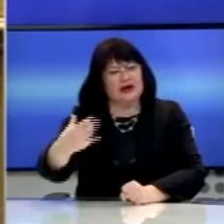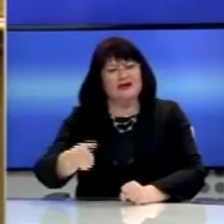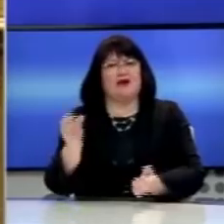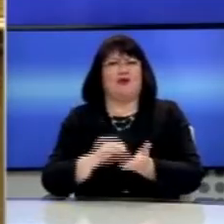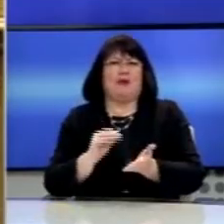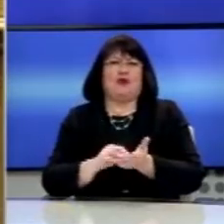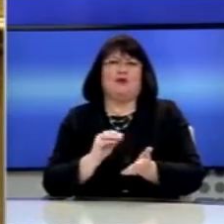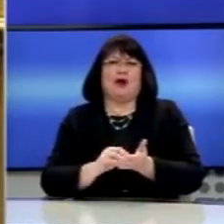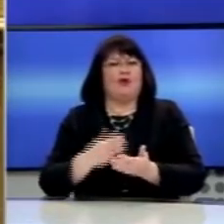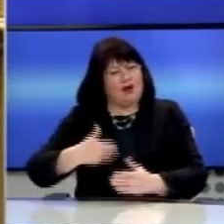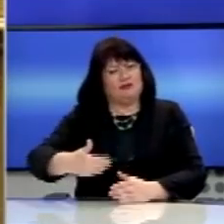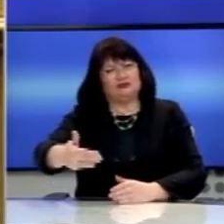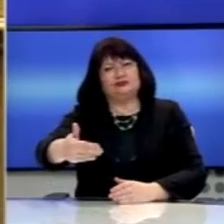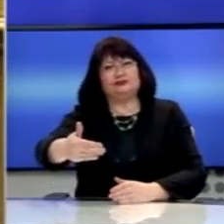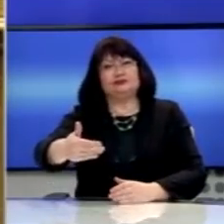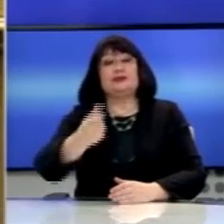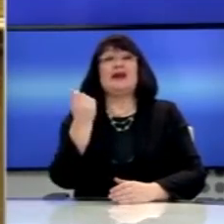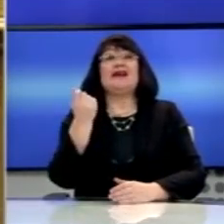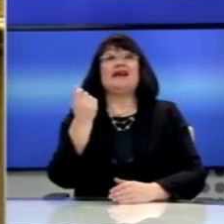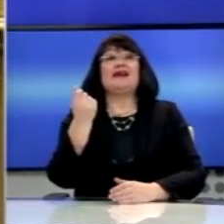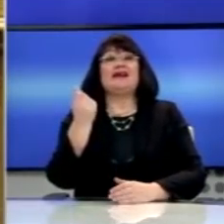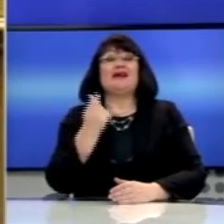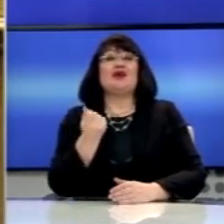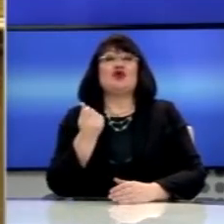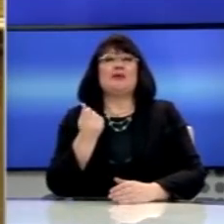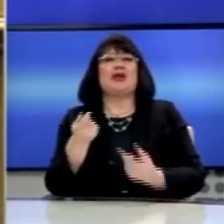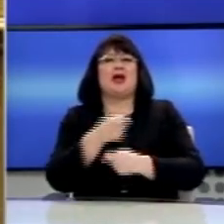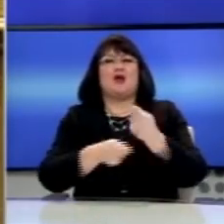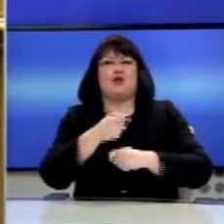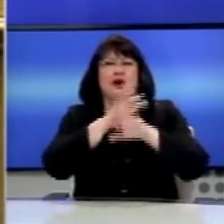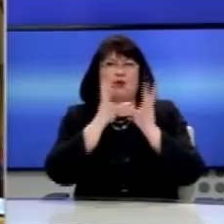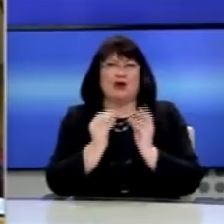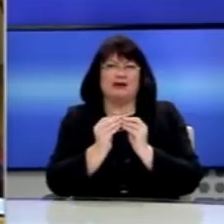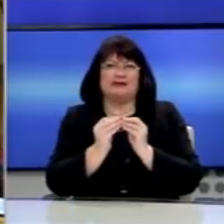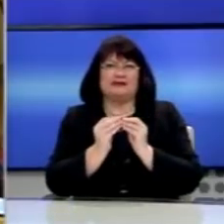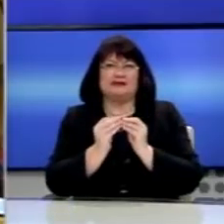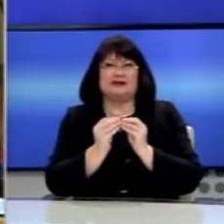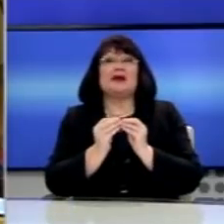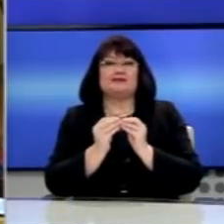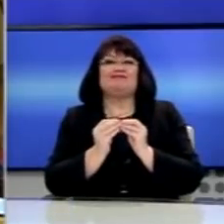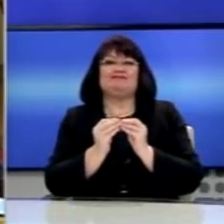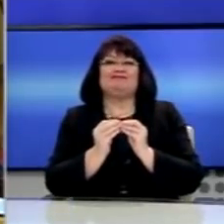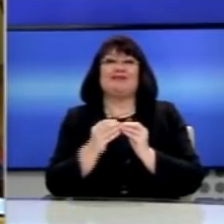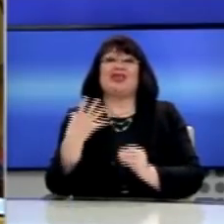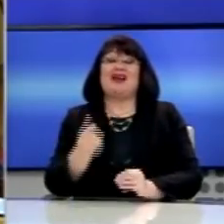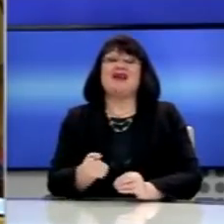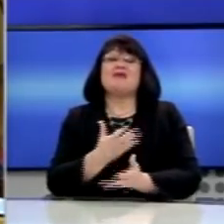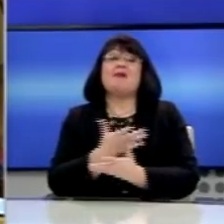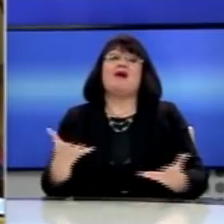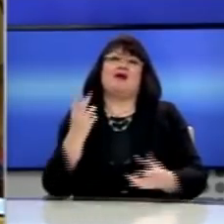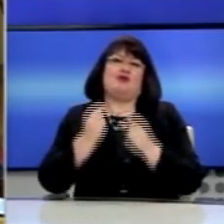αβεβαιότητες και η κρίση στην οικονομία της χώρας και διεθνώς δεν θα ξεπεραστούν ανέμακτα. Θα